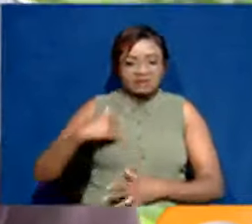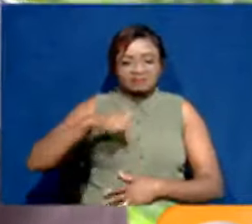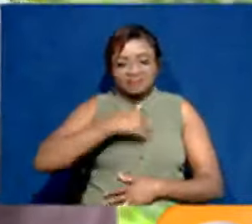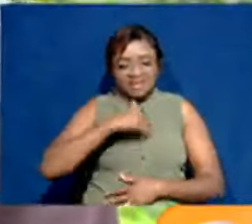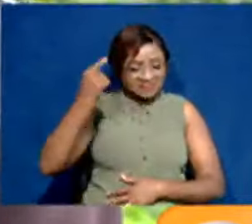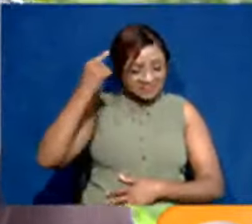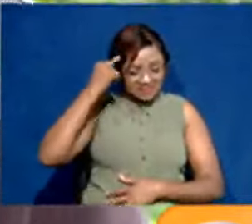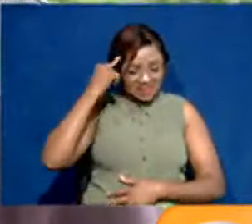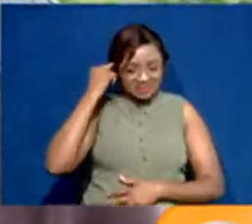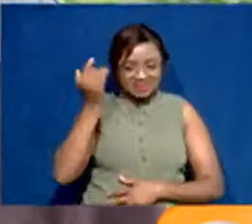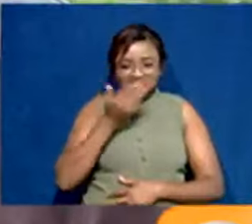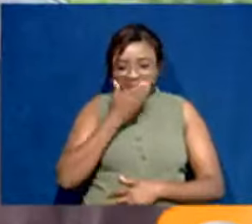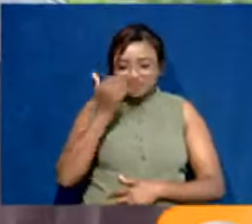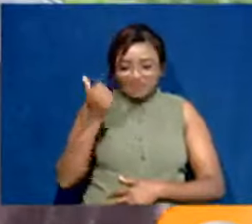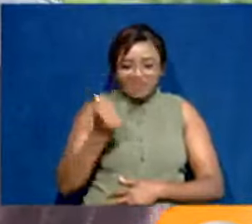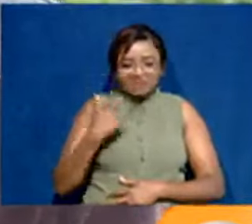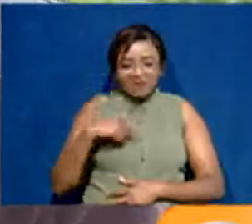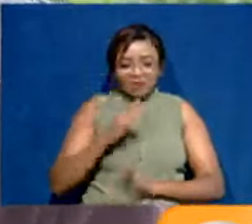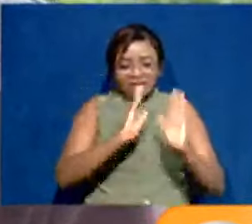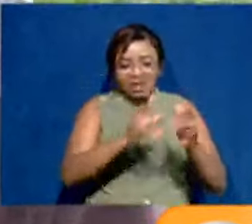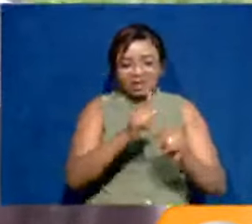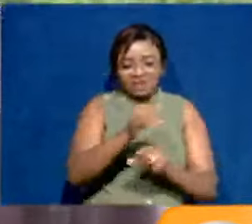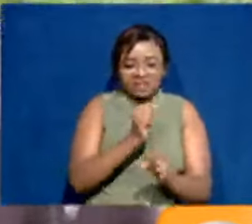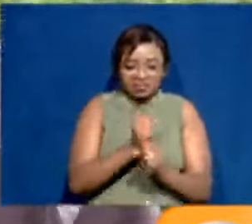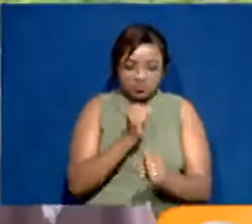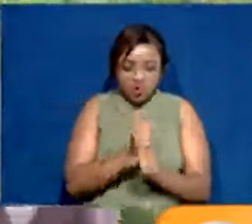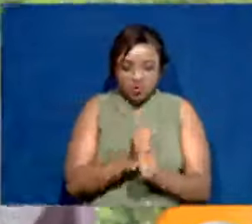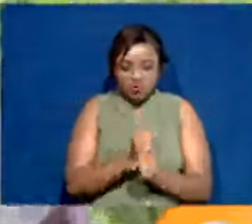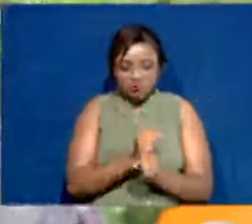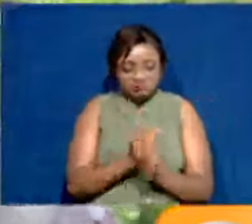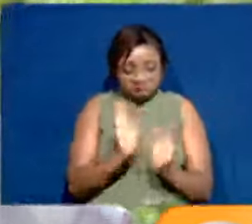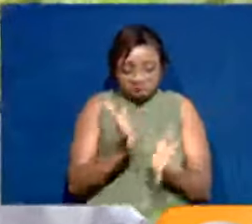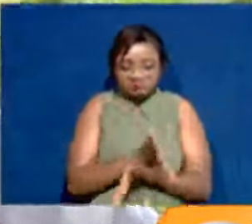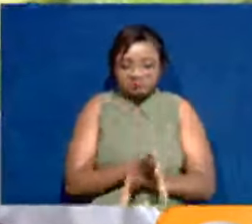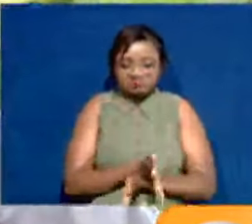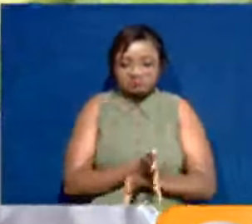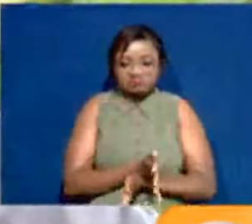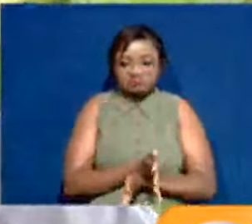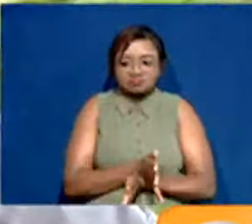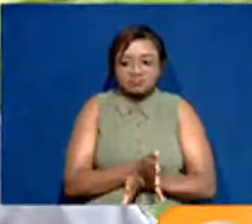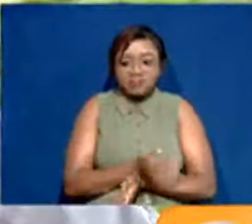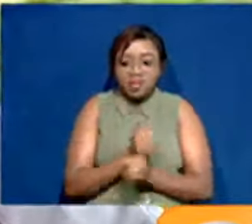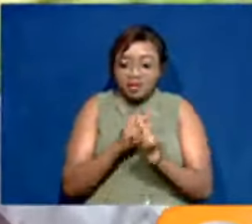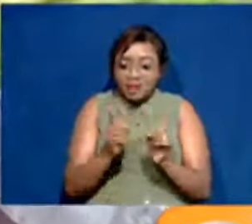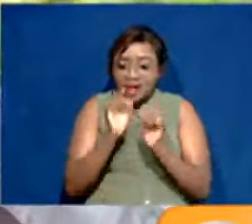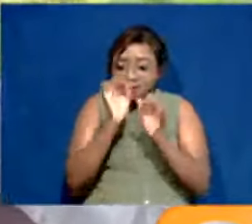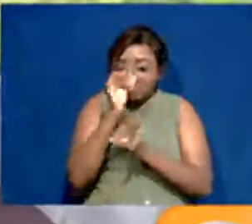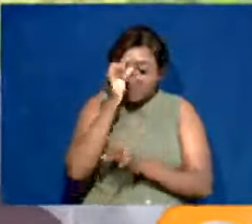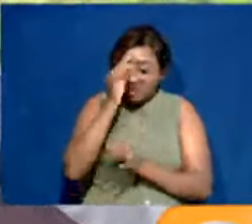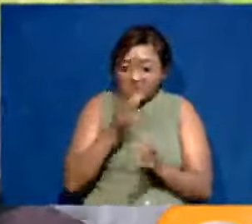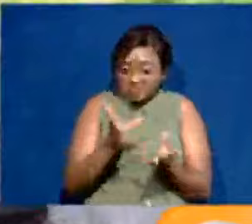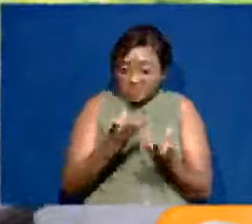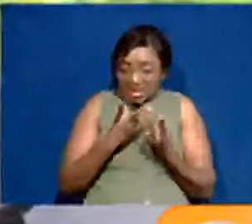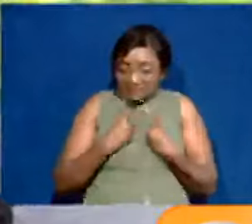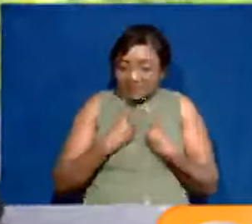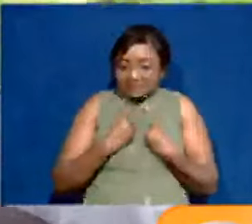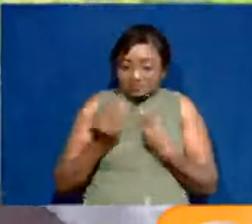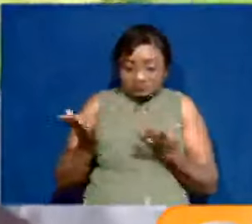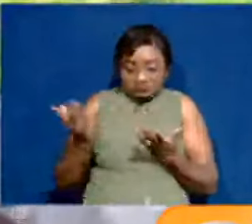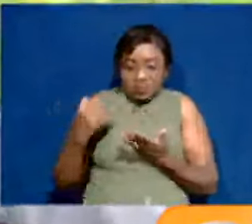abadali tuache hiyo kasi ya kusuna hiyo makandamia tukae hivyo. Lakini kama serikali ikiingilia kati iseme